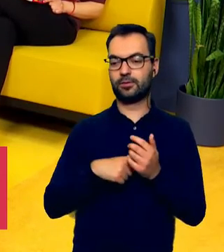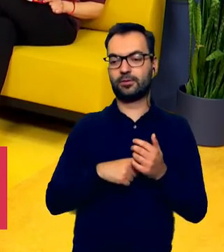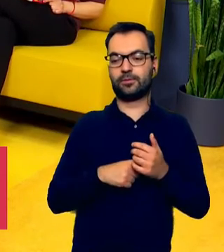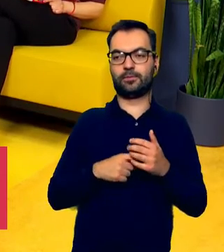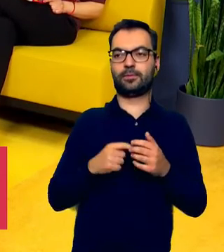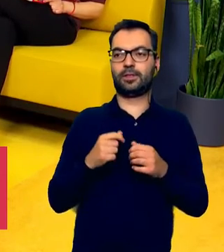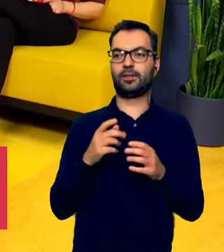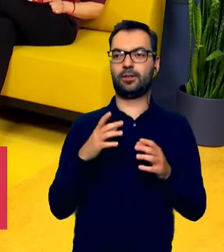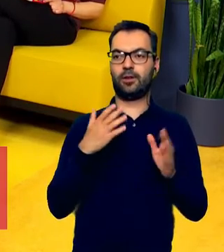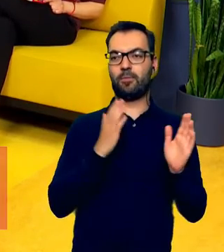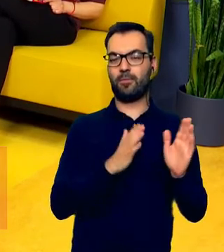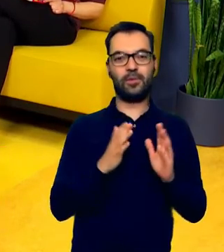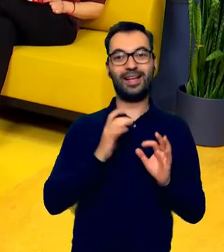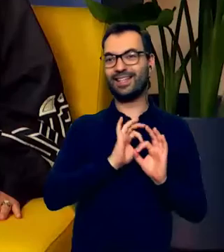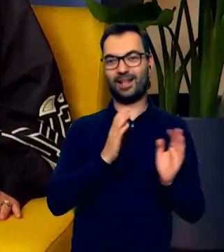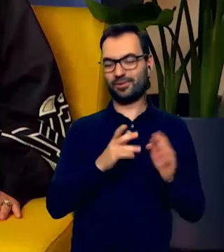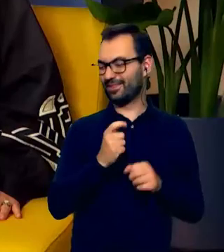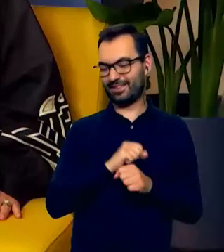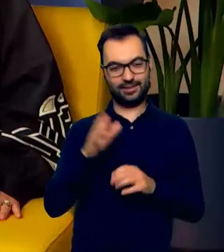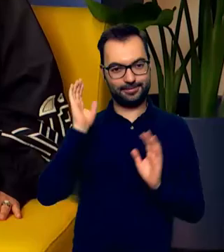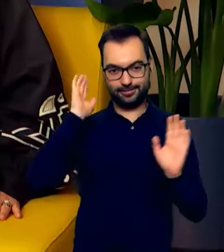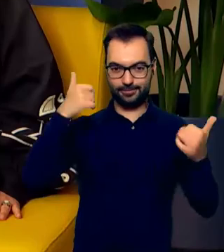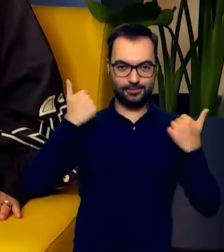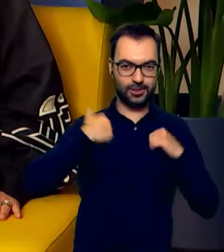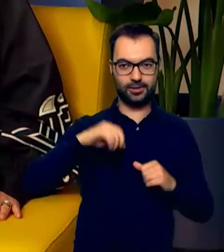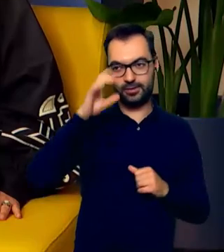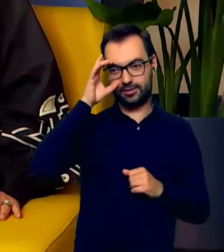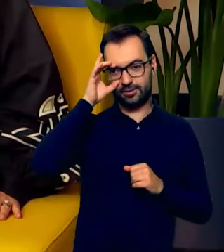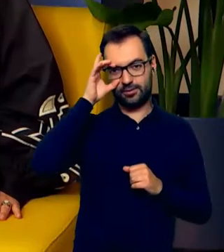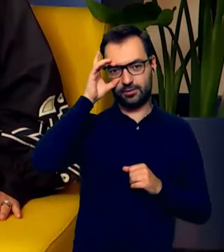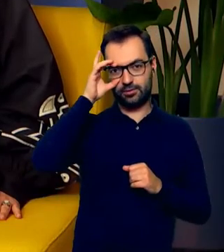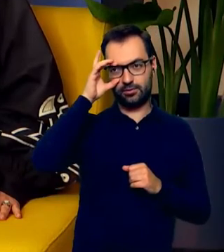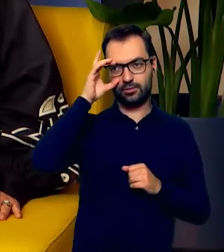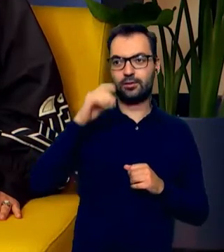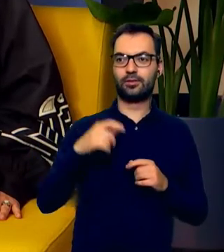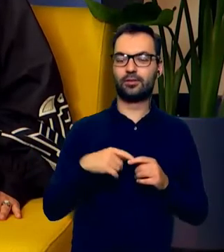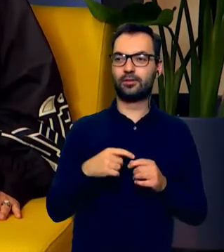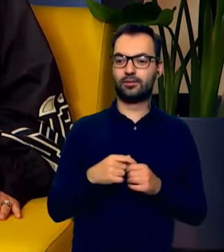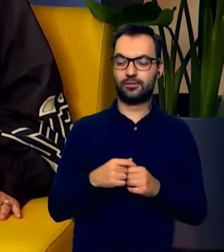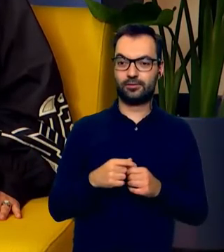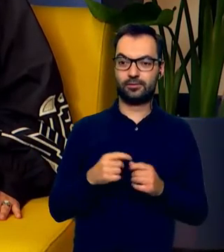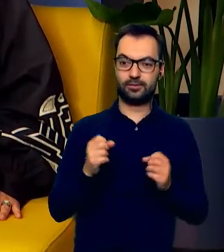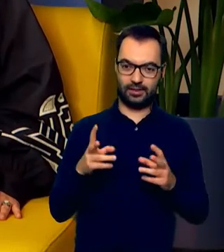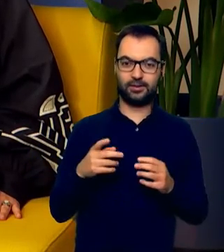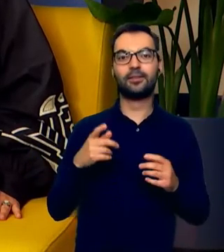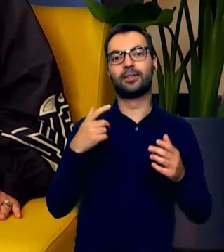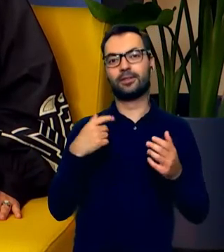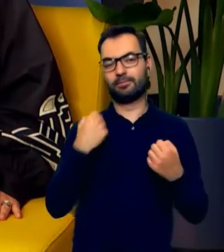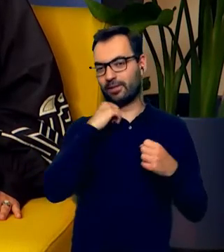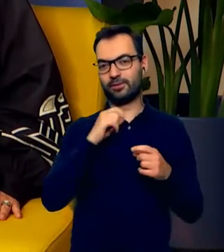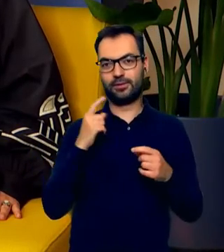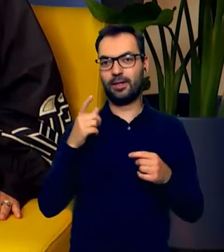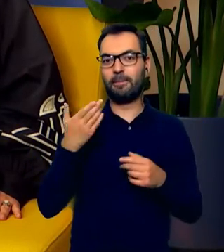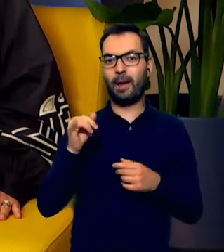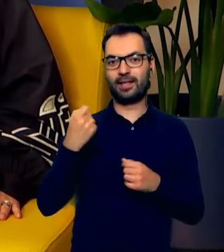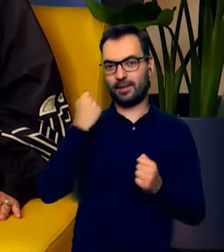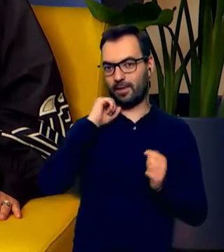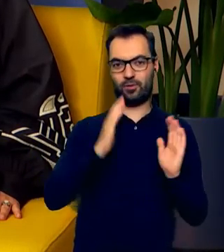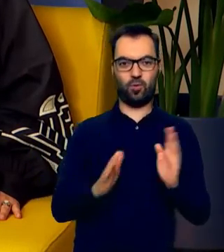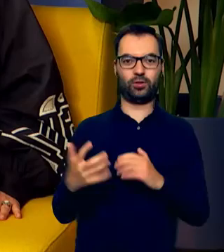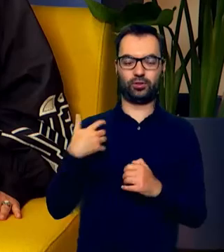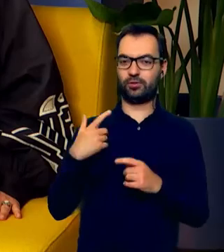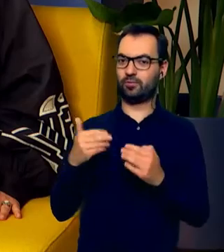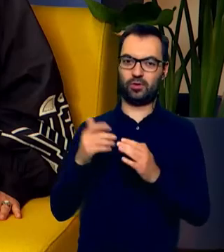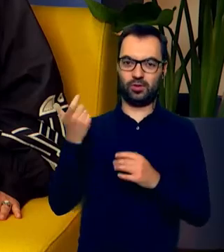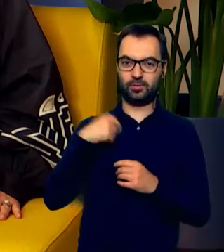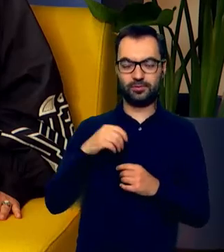do poukładania jest mi bardzo daleko. Znaczy naprawdę super bardzo daleko do poukładania. I w tym Magda jest bardziej poukładana